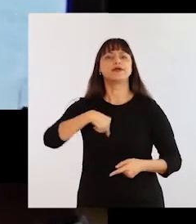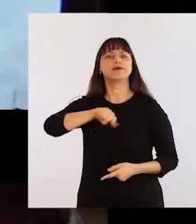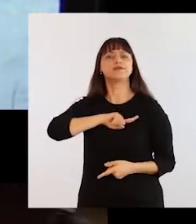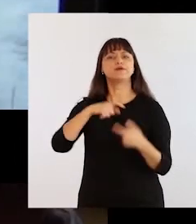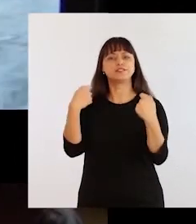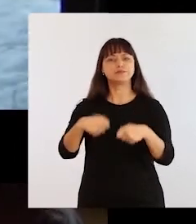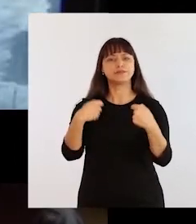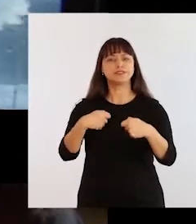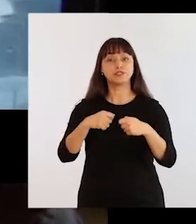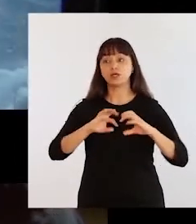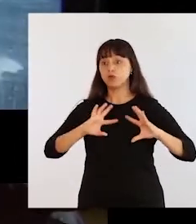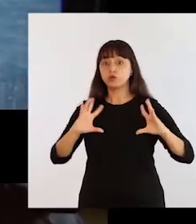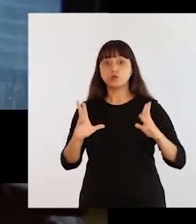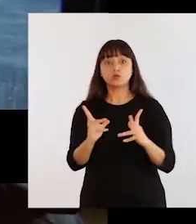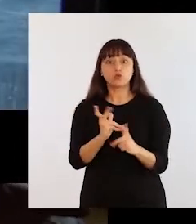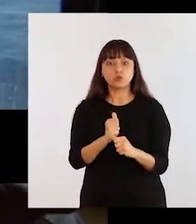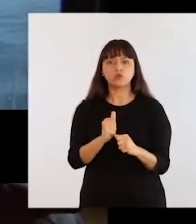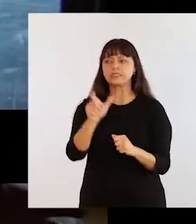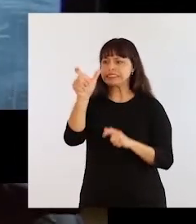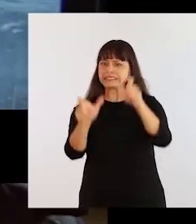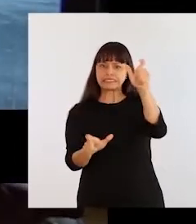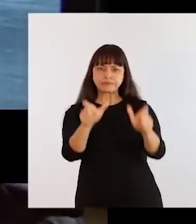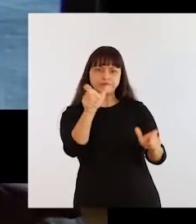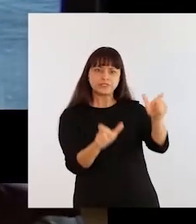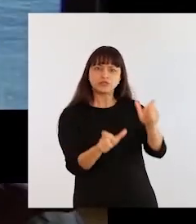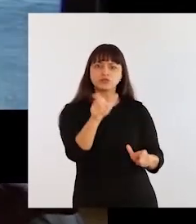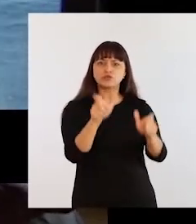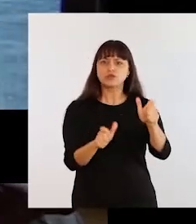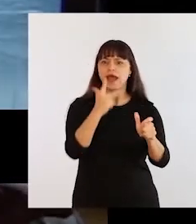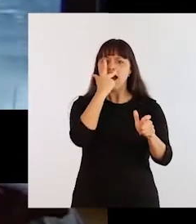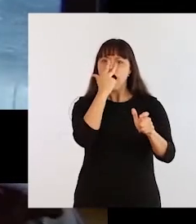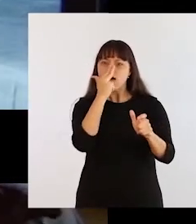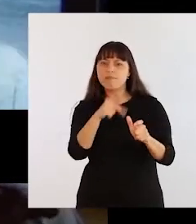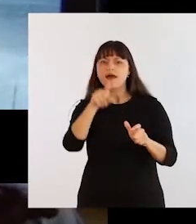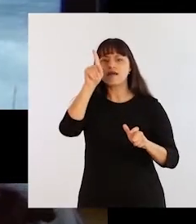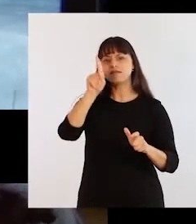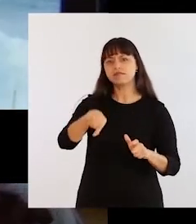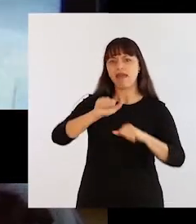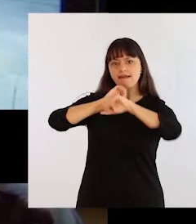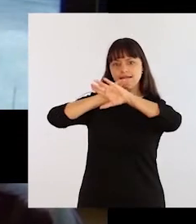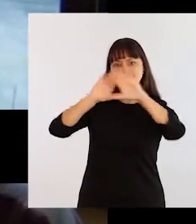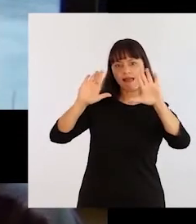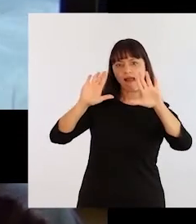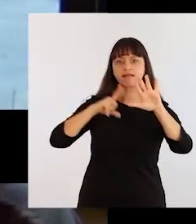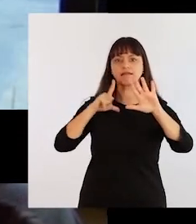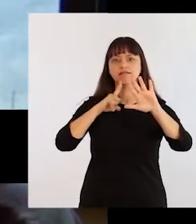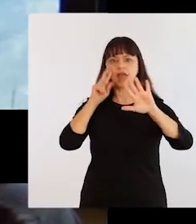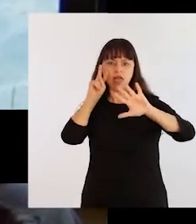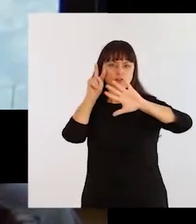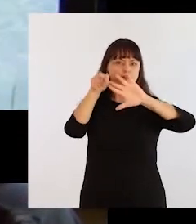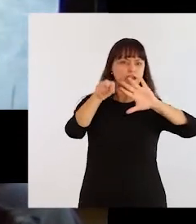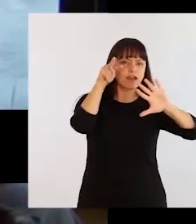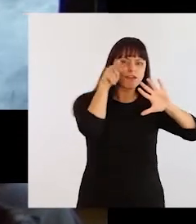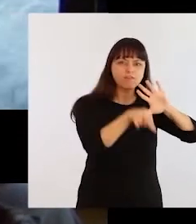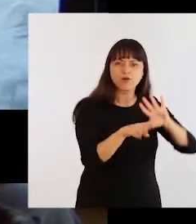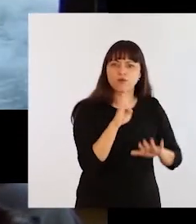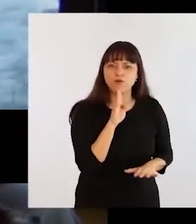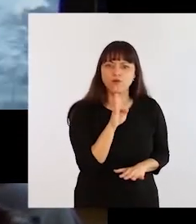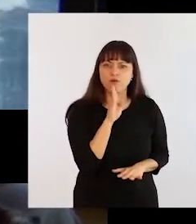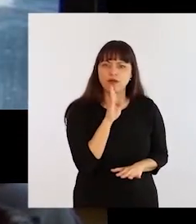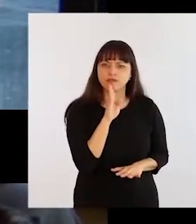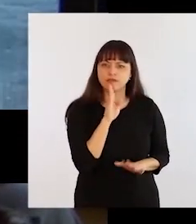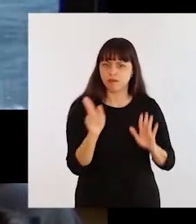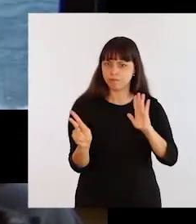Pourquoi devons-nous estimer les gens au barème, selon le barème de la